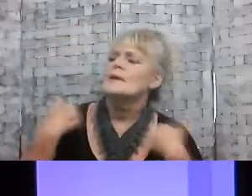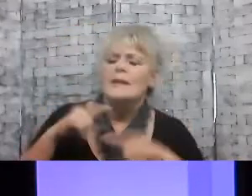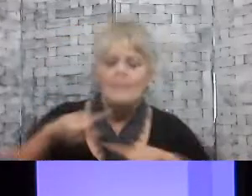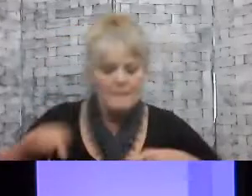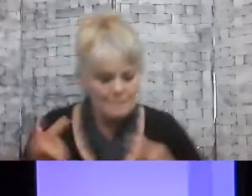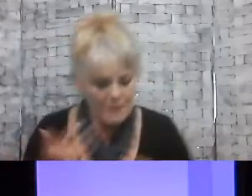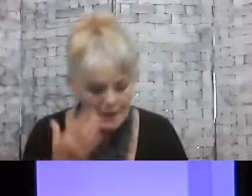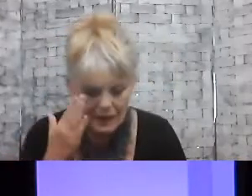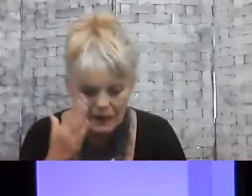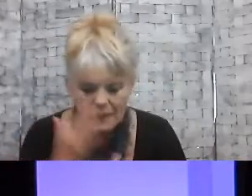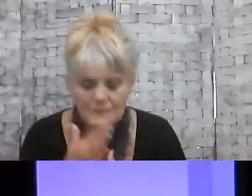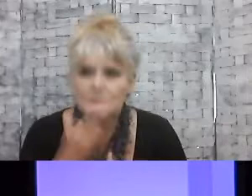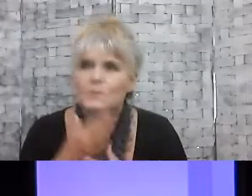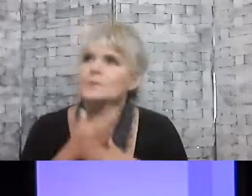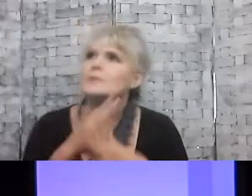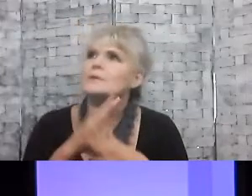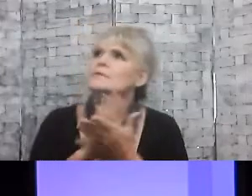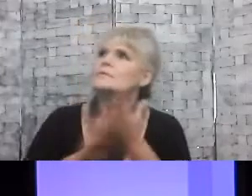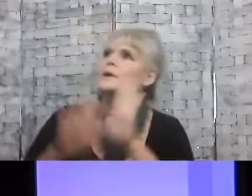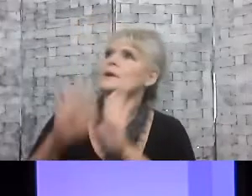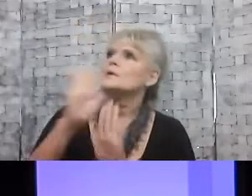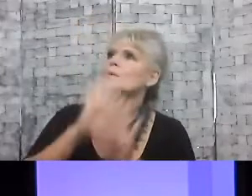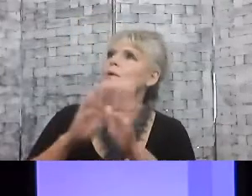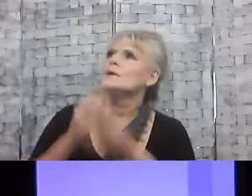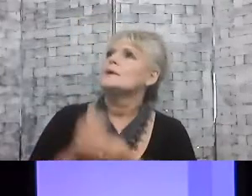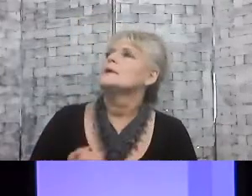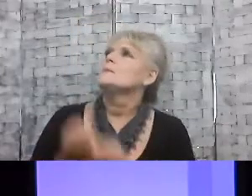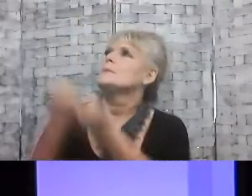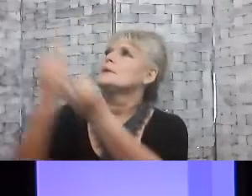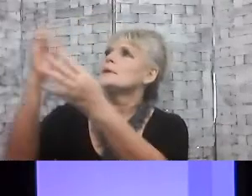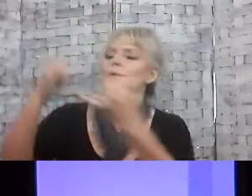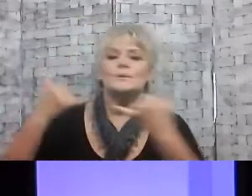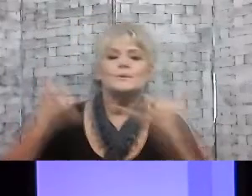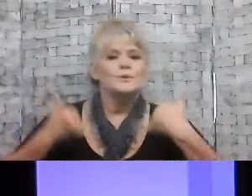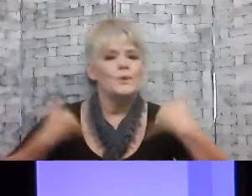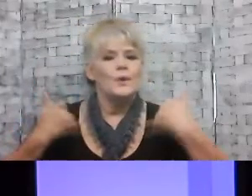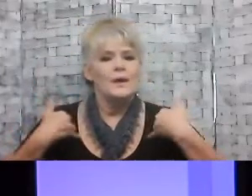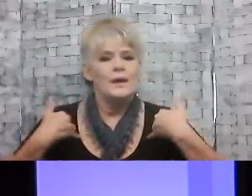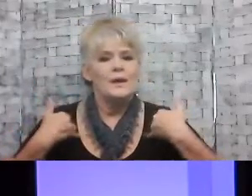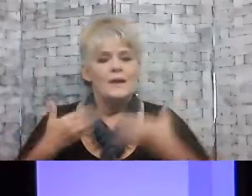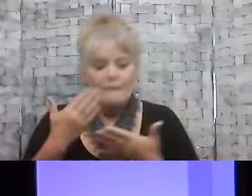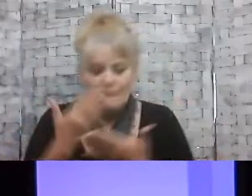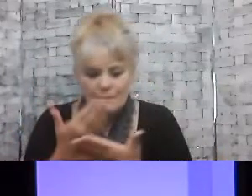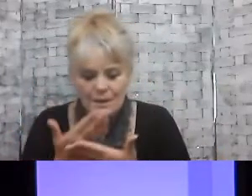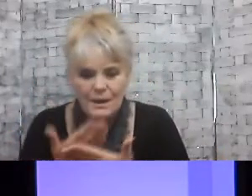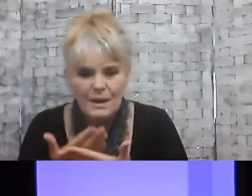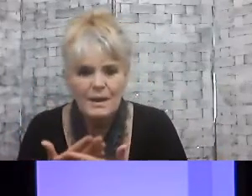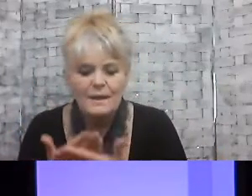May the works of my hands bring you joy.